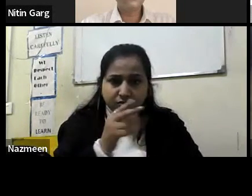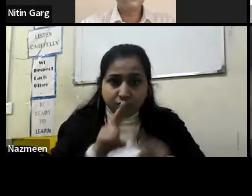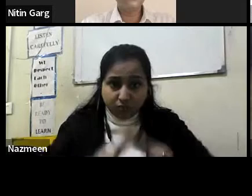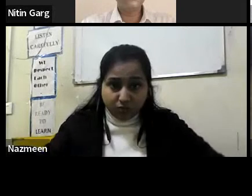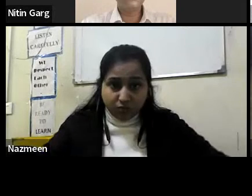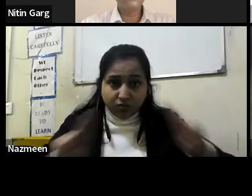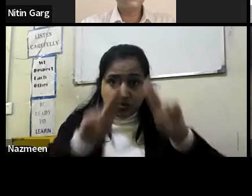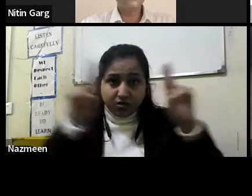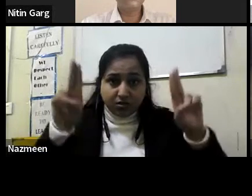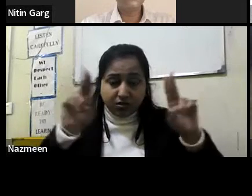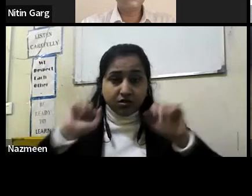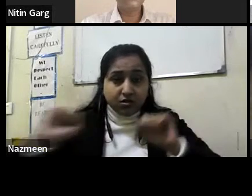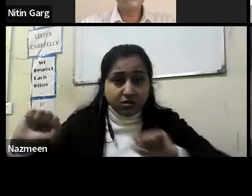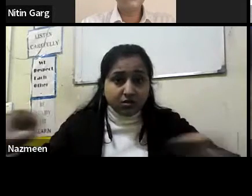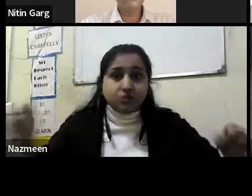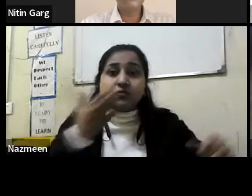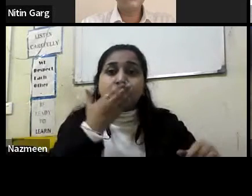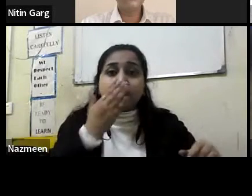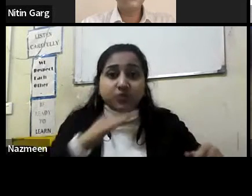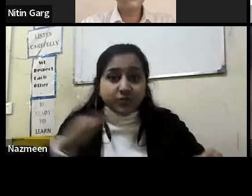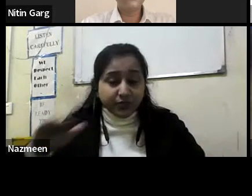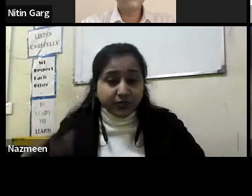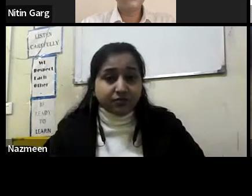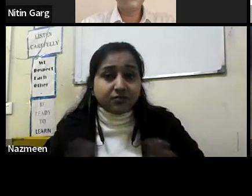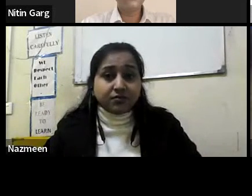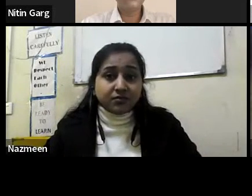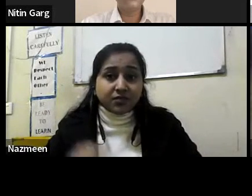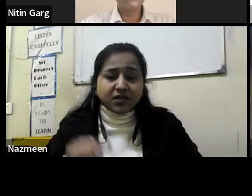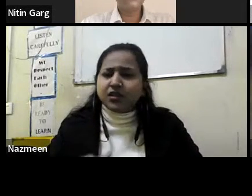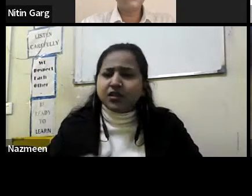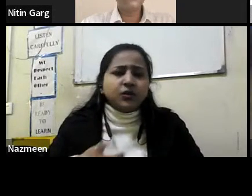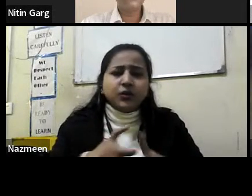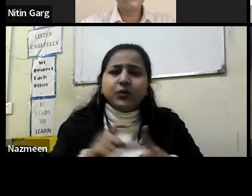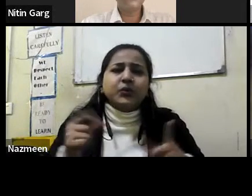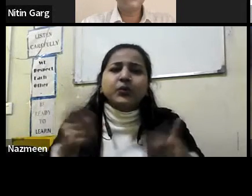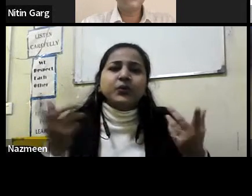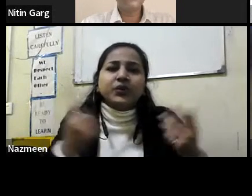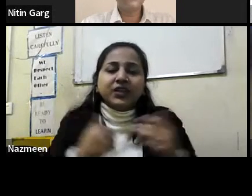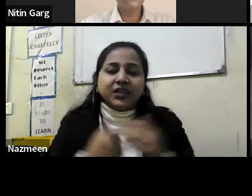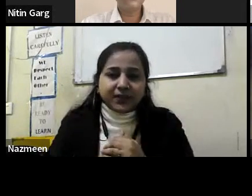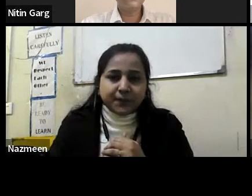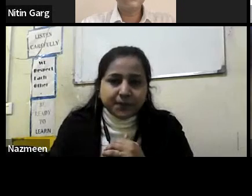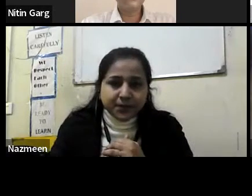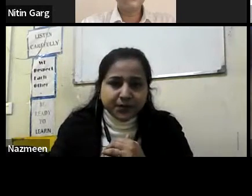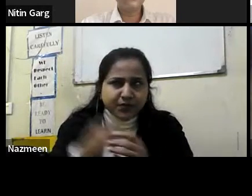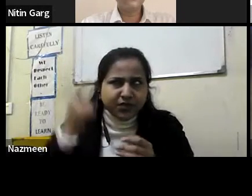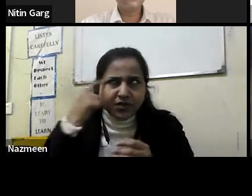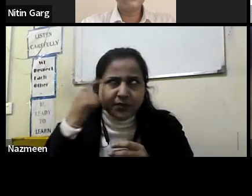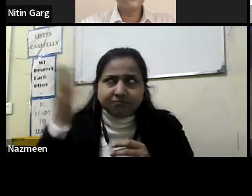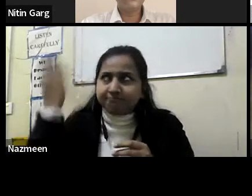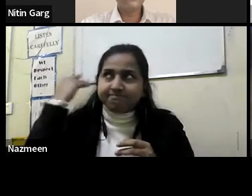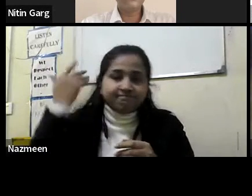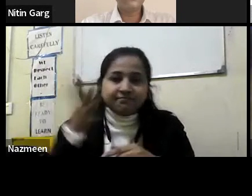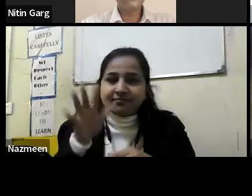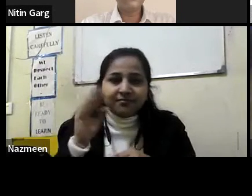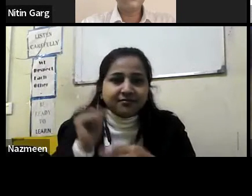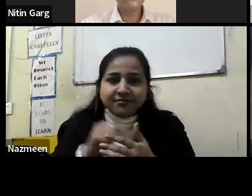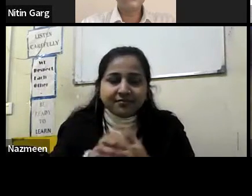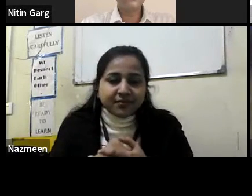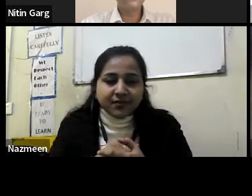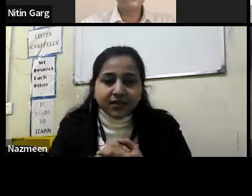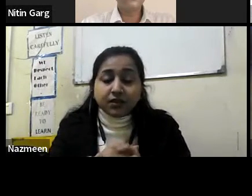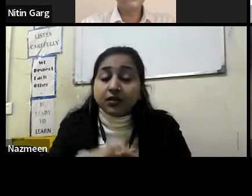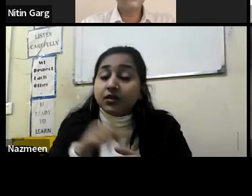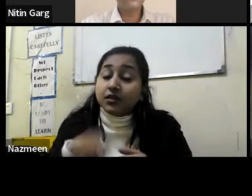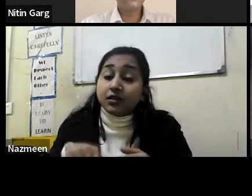हैं अतुल जी, उनके लिए ये कर सकते हैं। ये आइडिया बहुत अच्छा, मैंने कभी सोचा नहीं इस डायरेक्शन में।